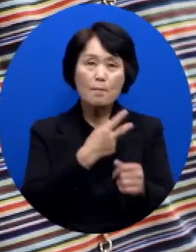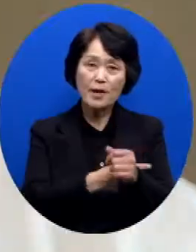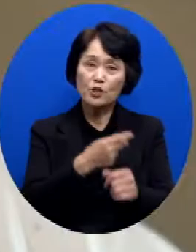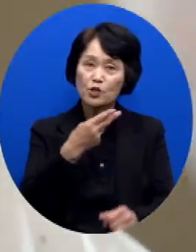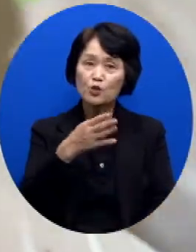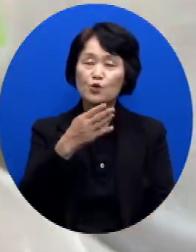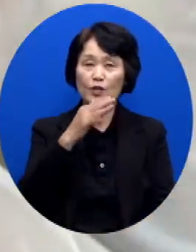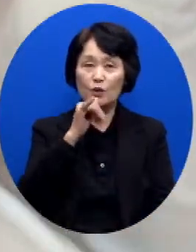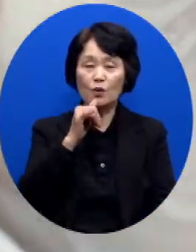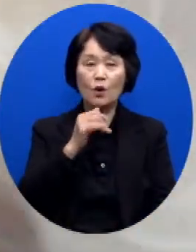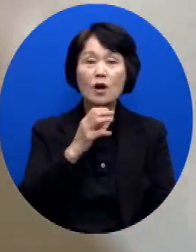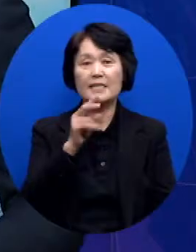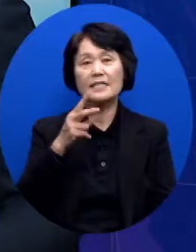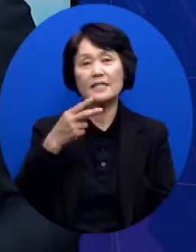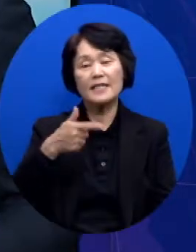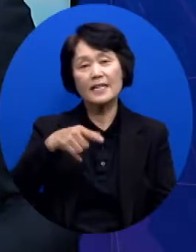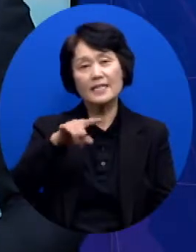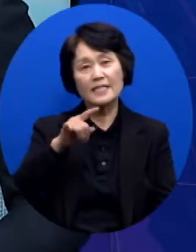수 있습니다.